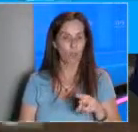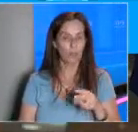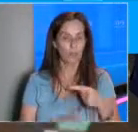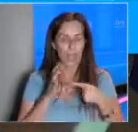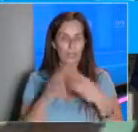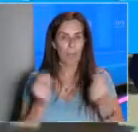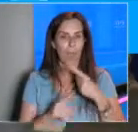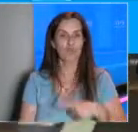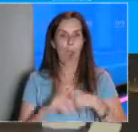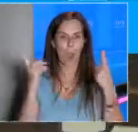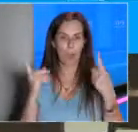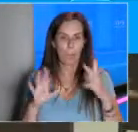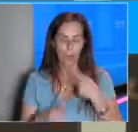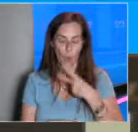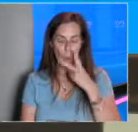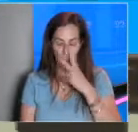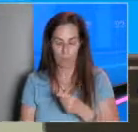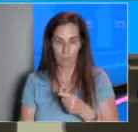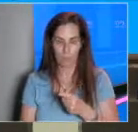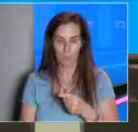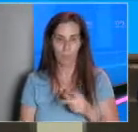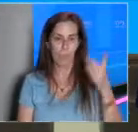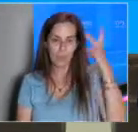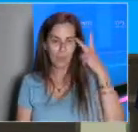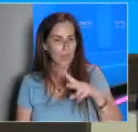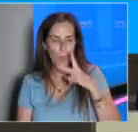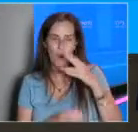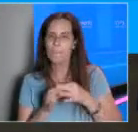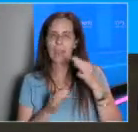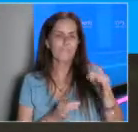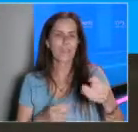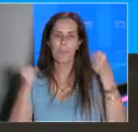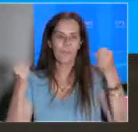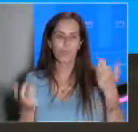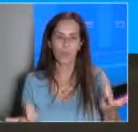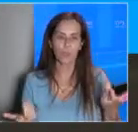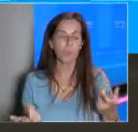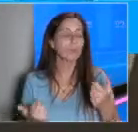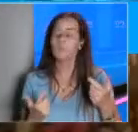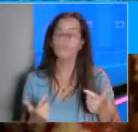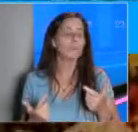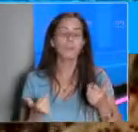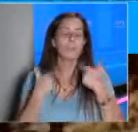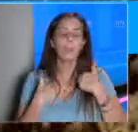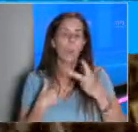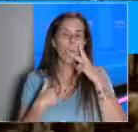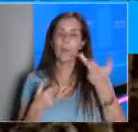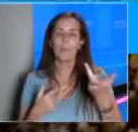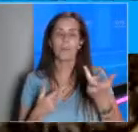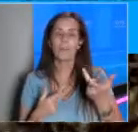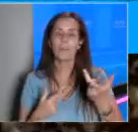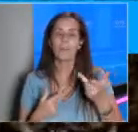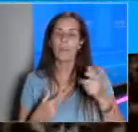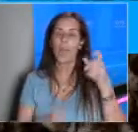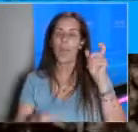להציג משהו אחר ממה שאנחנו רואים כעת. תסביר לי למה אנחנו לא רואים פריפריה בהפגנות. שאלה? תסביר לי למה אנחנו לא רואים את